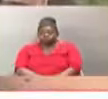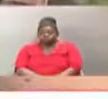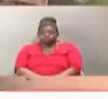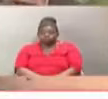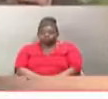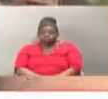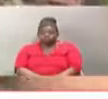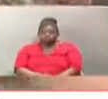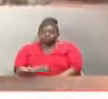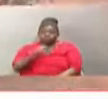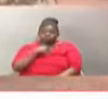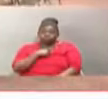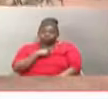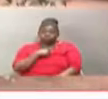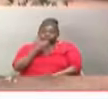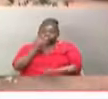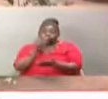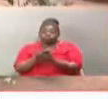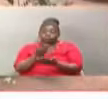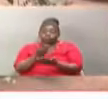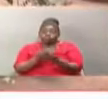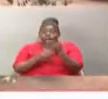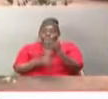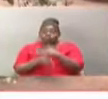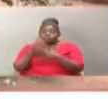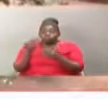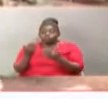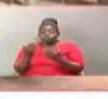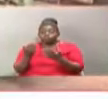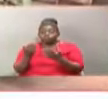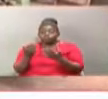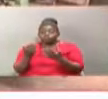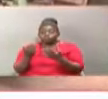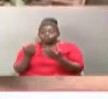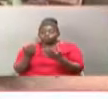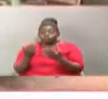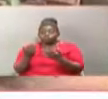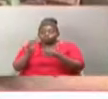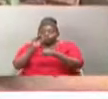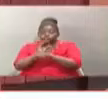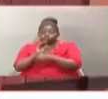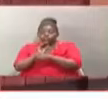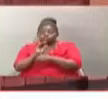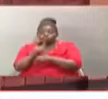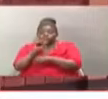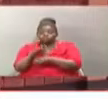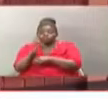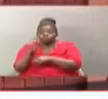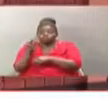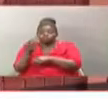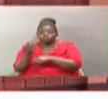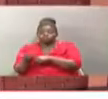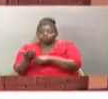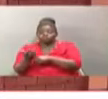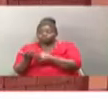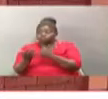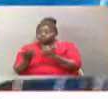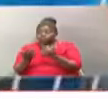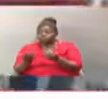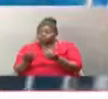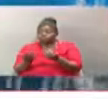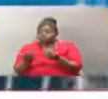Era zinsaba Katonda kanisa eno ejja mu maiso nga entebekevu ekino omulimulala okutukolera ebintu